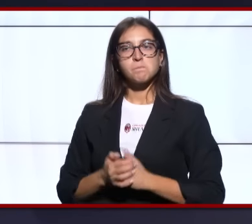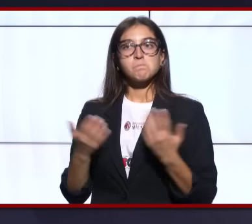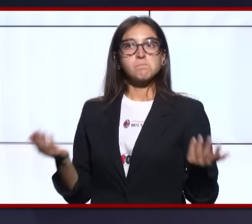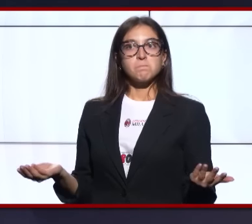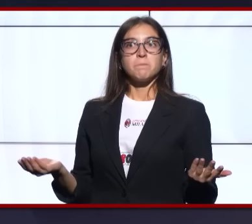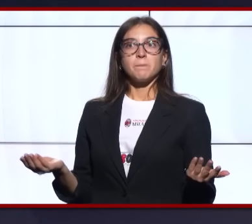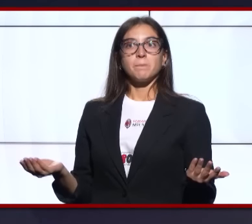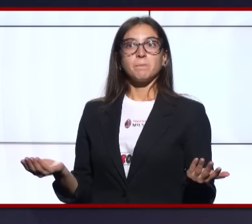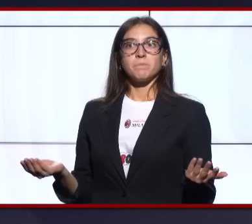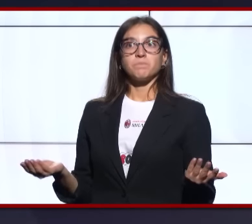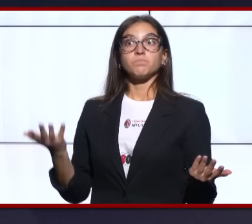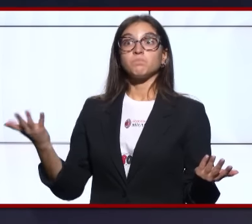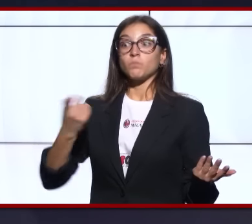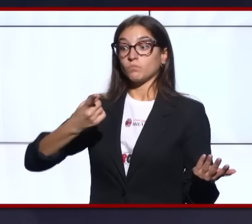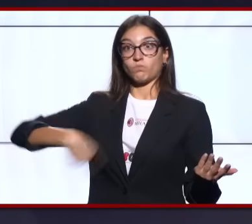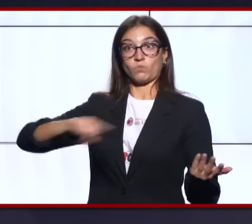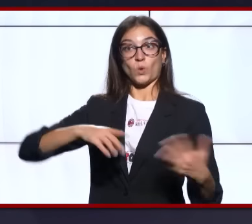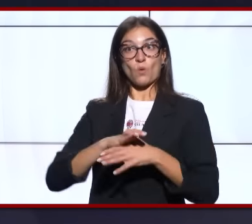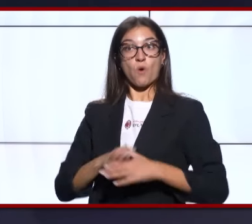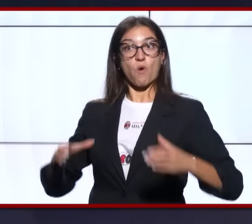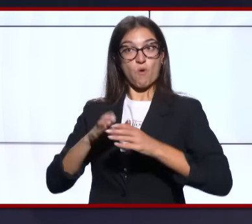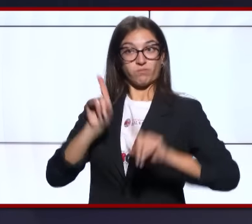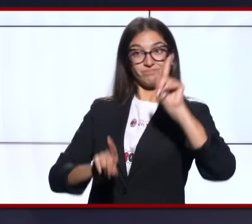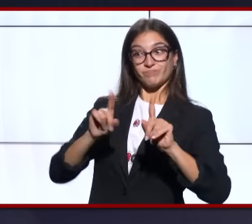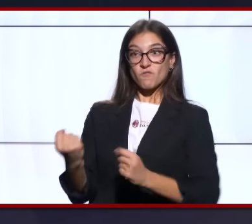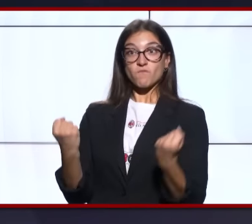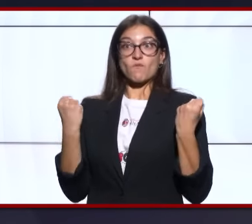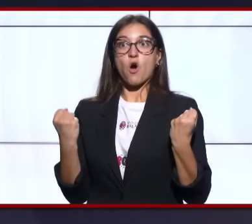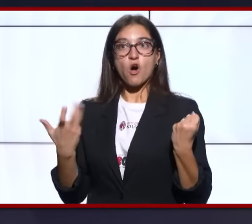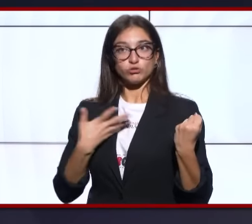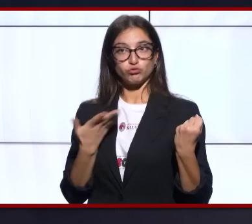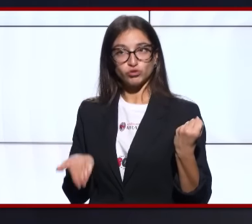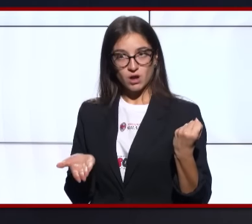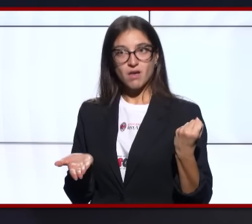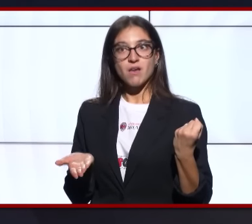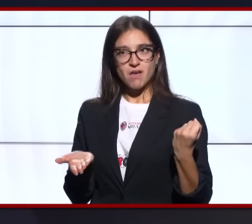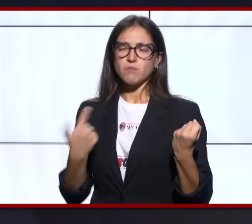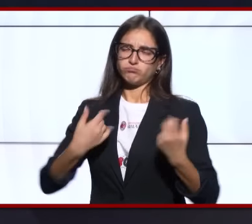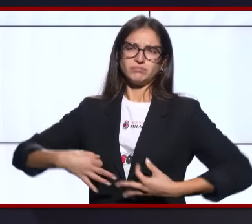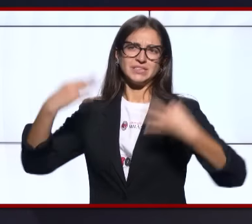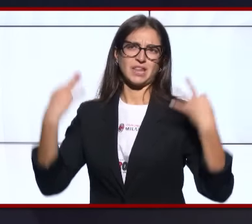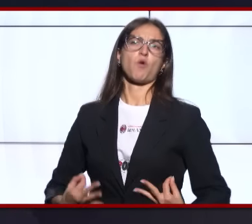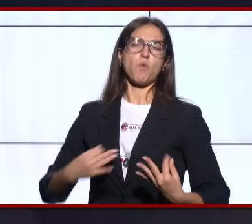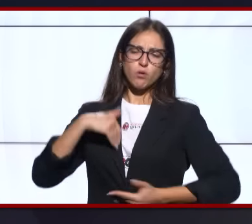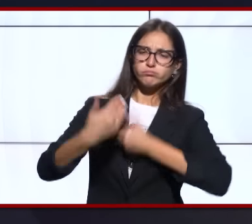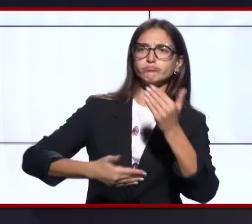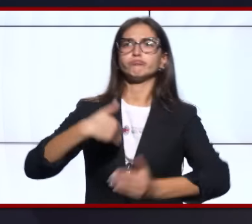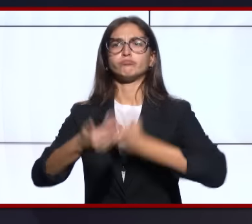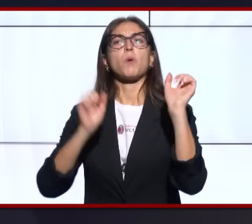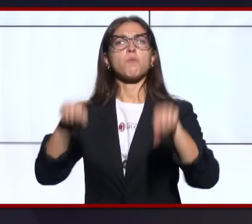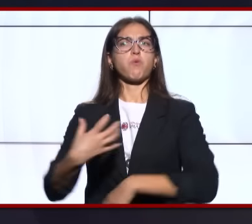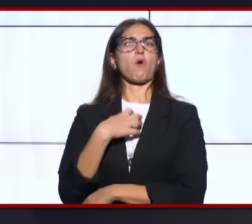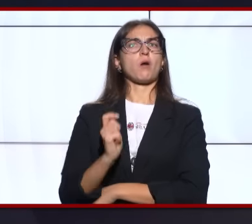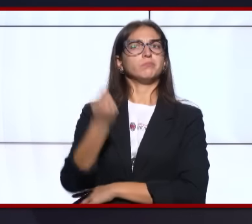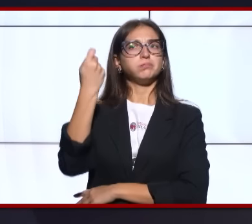scudetto se noi se noi abbiamo questa forza per m sono sicuro che sì sono sicuro che sì